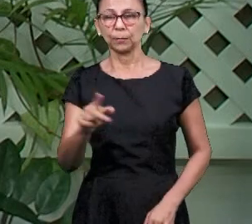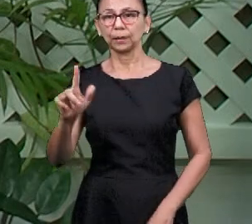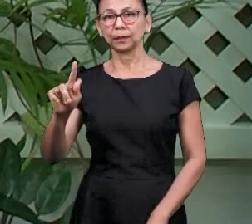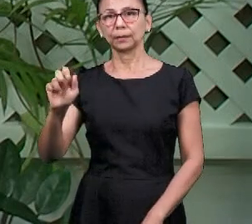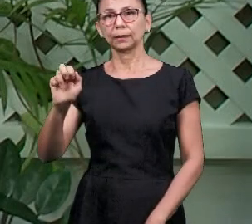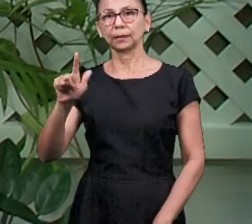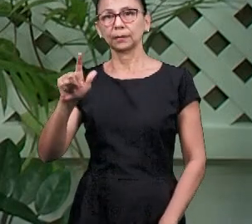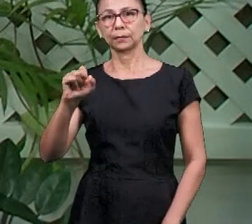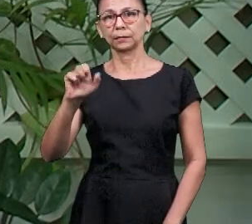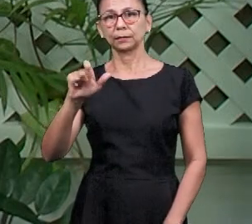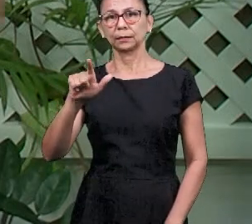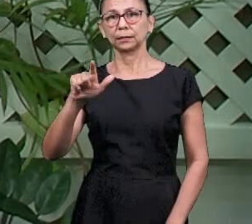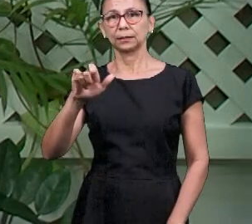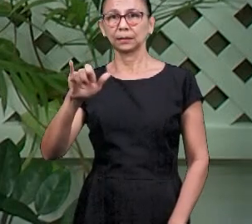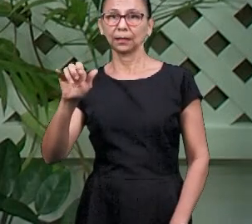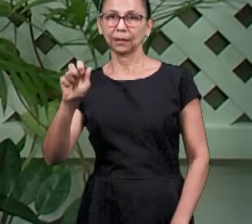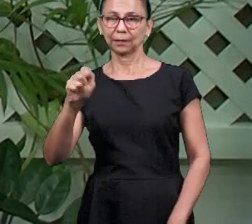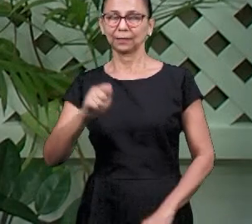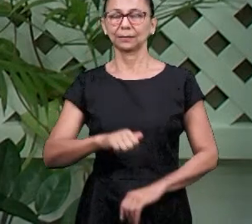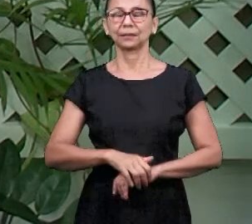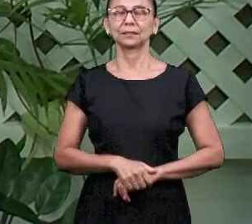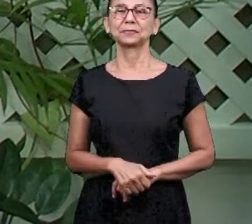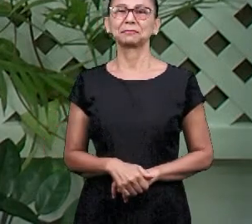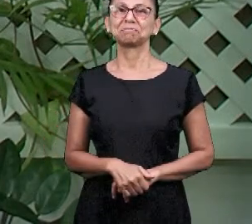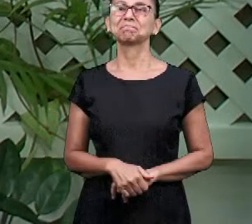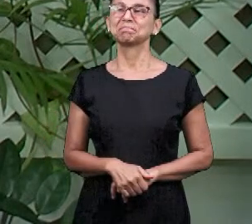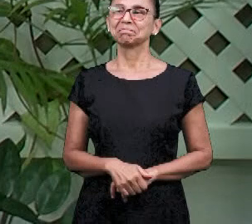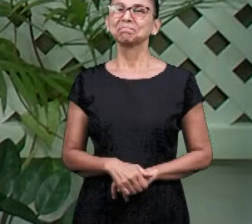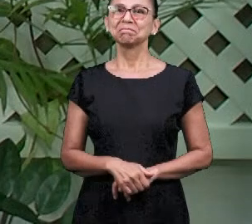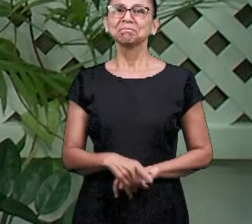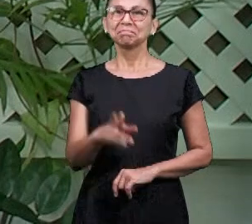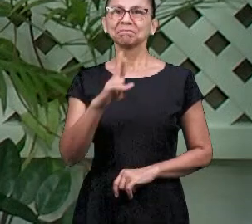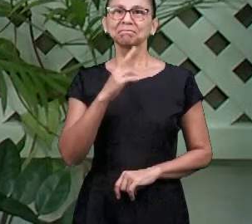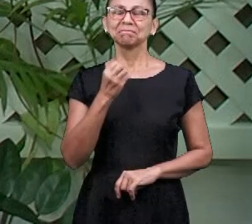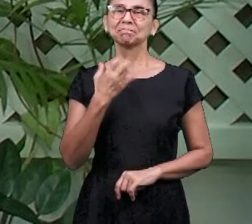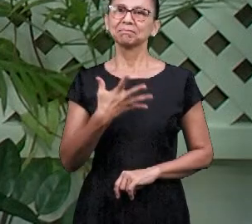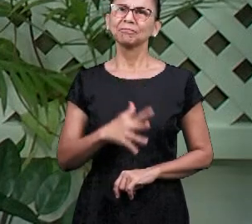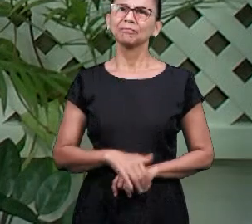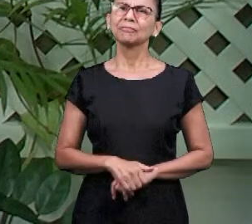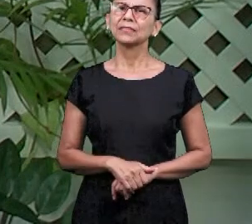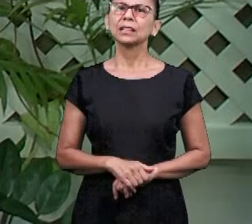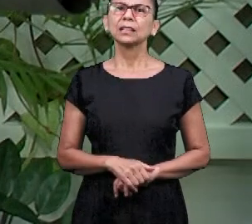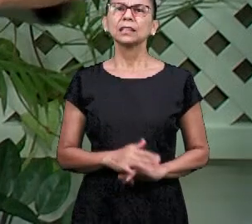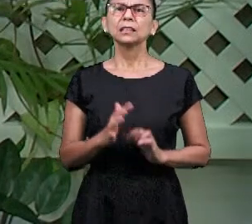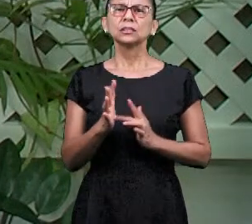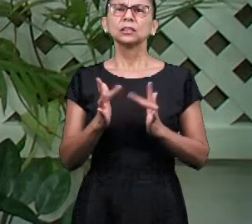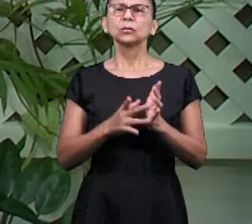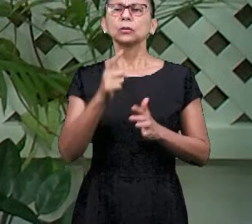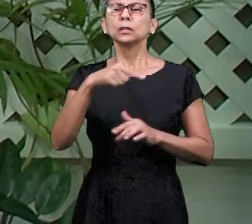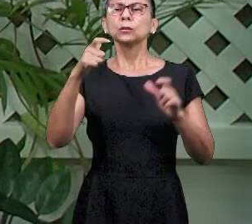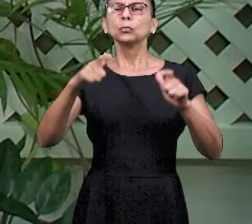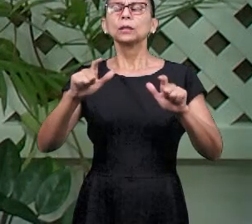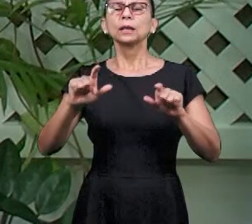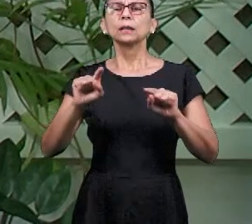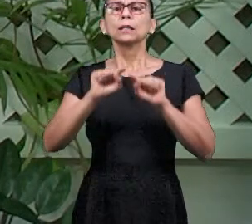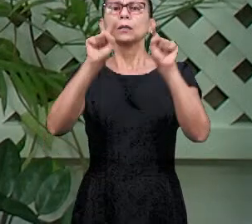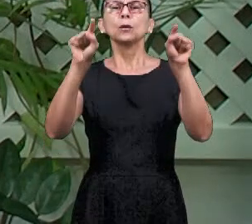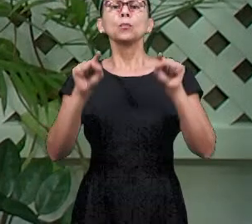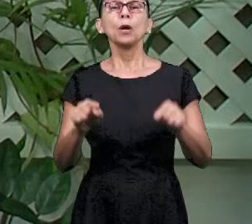Et nous avons reçu la participation. Il habite avec son fils, notre